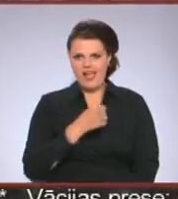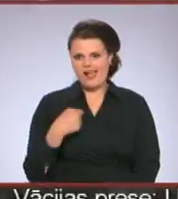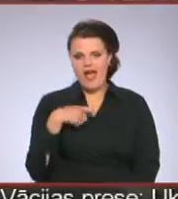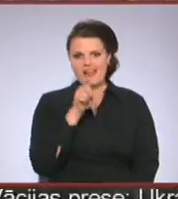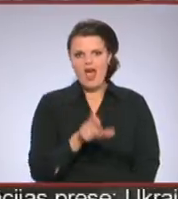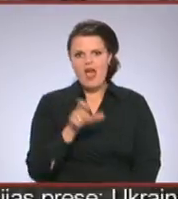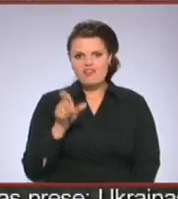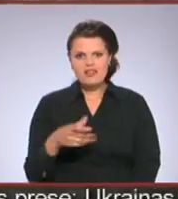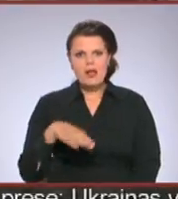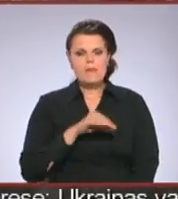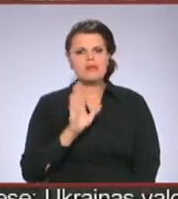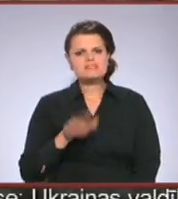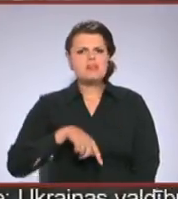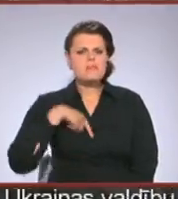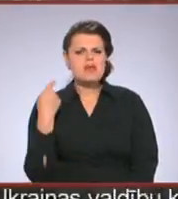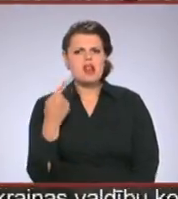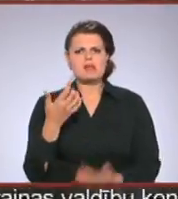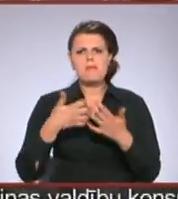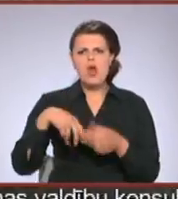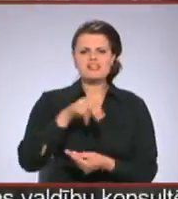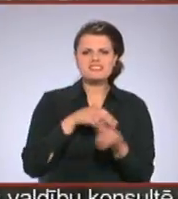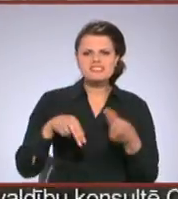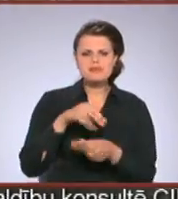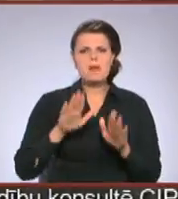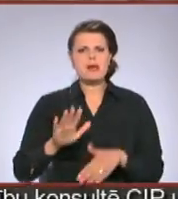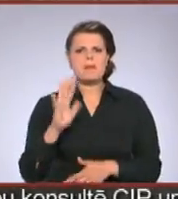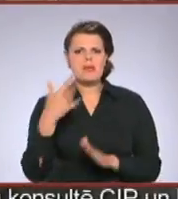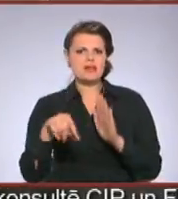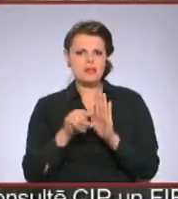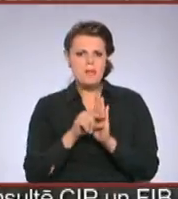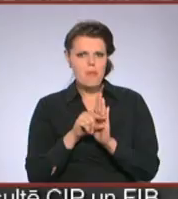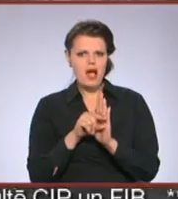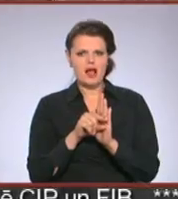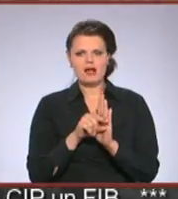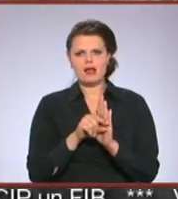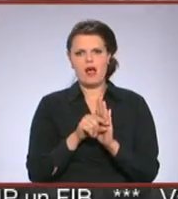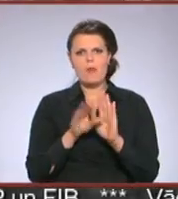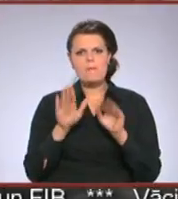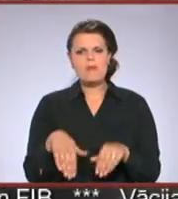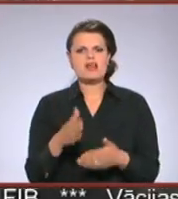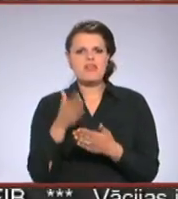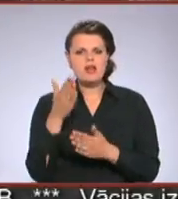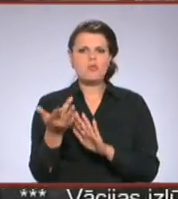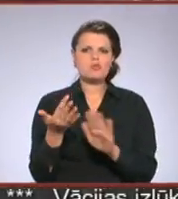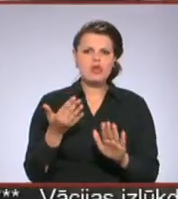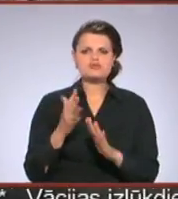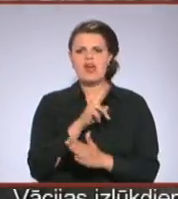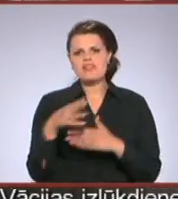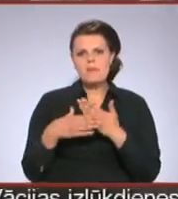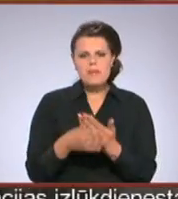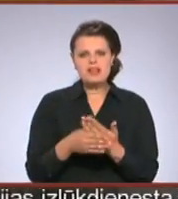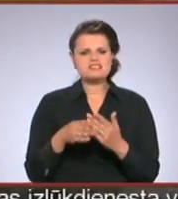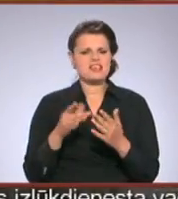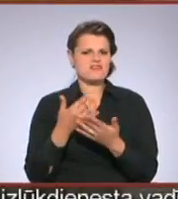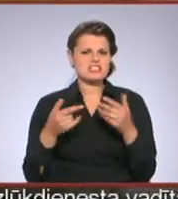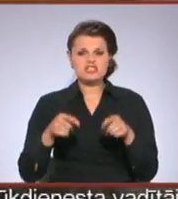ilgi akadēmiski vai politiski spriest par piekto paragrāfu, par draugu, teiksim, nākšanu, nenākšanu palīgā spekulēt ar šiem